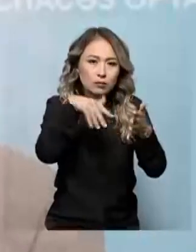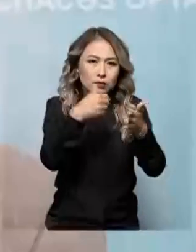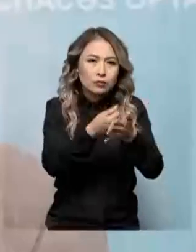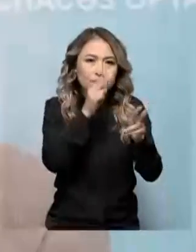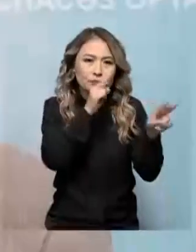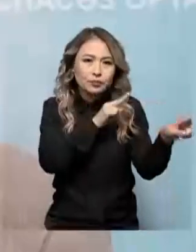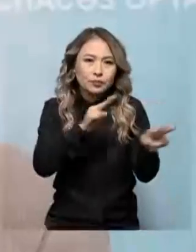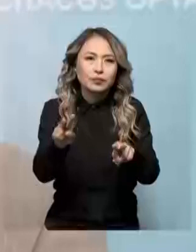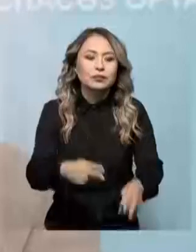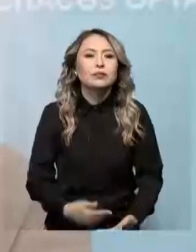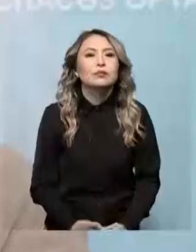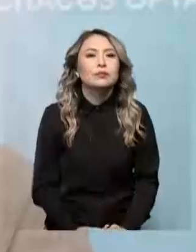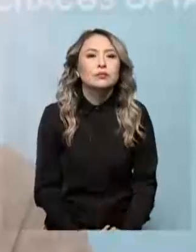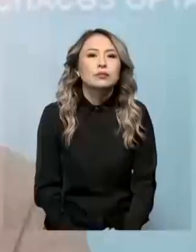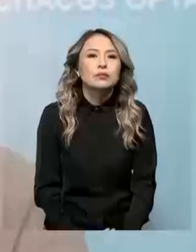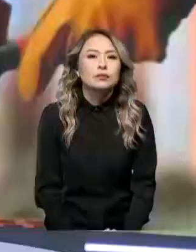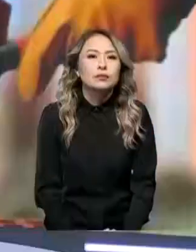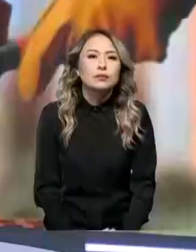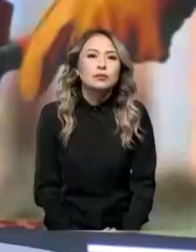қаралуда.